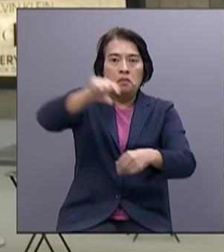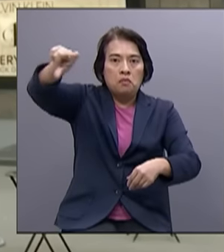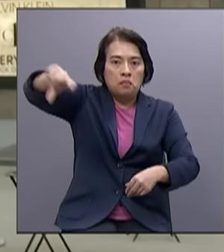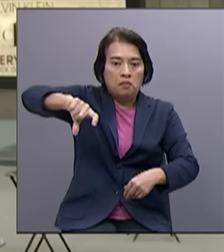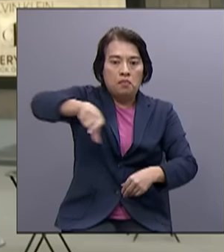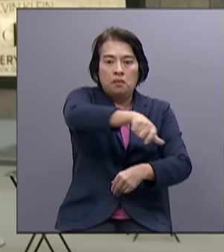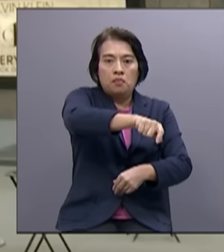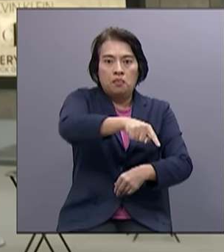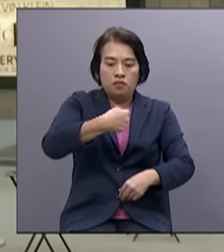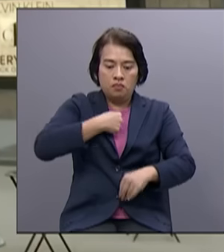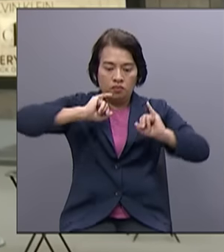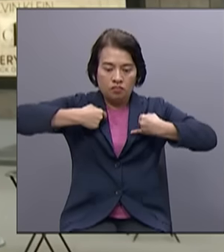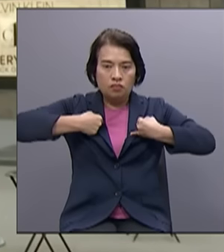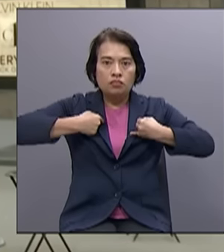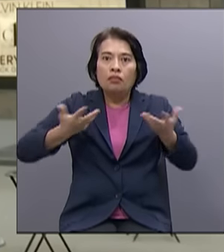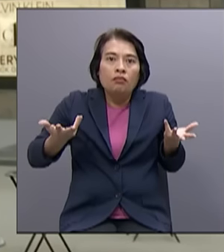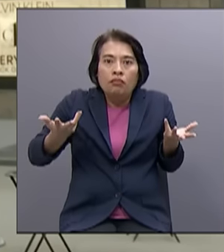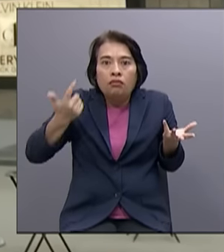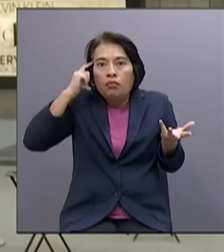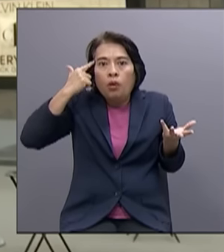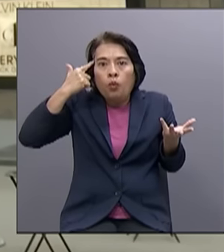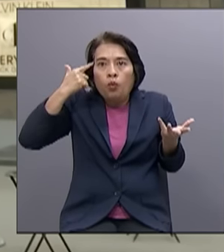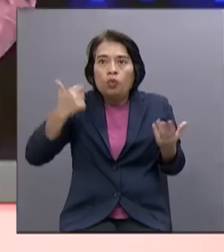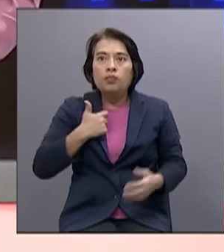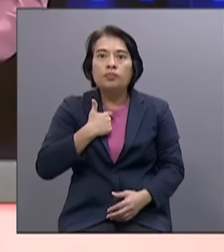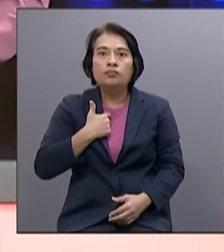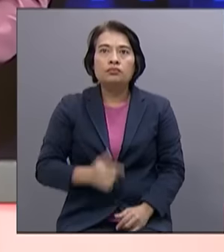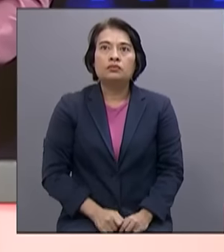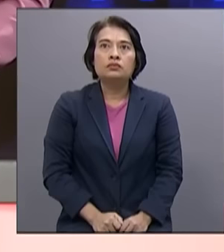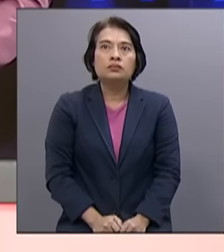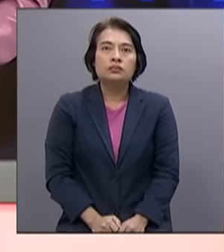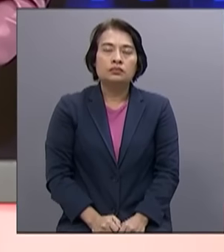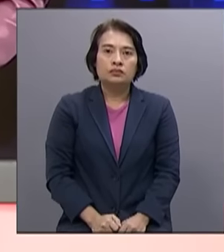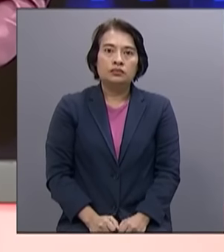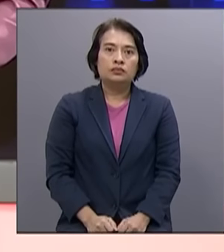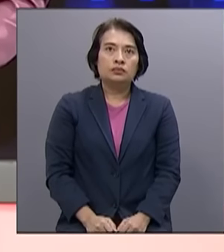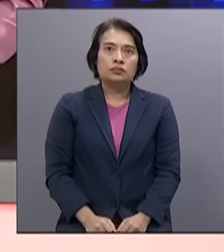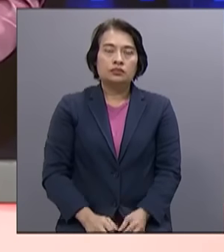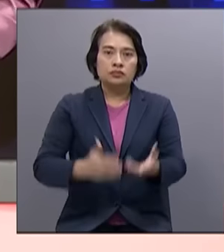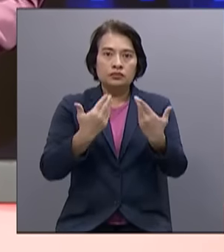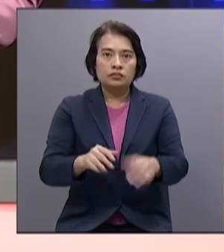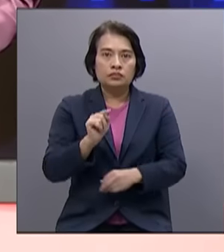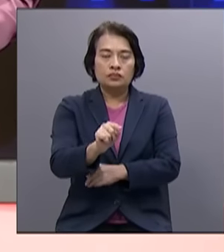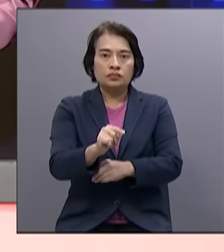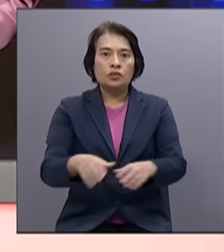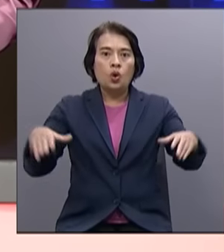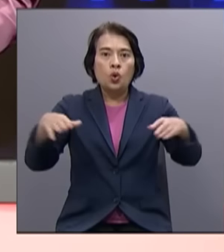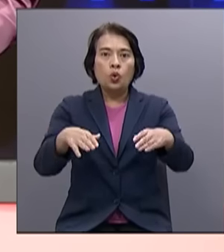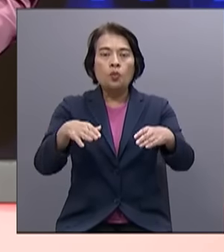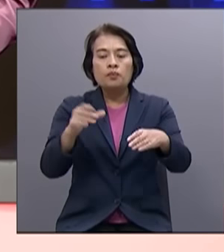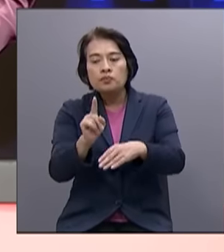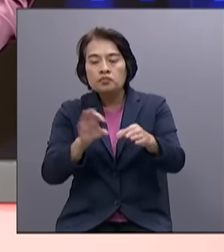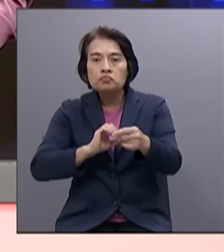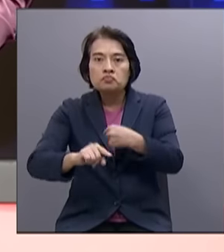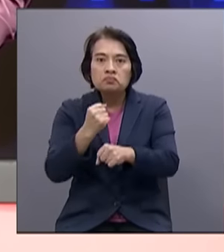บัญชีตัวจริงๆไม่รู้เรื่องแม้แต่นิดเดียวค่ะและนอกจากนี้ค่ะกลุ่มอาชญากรยังใช้บอเน็ตใน